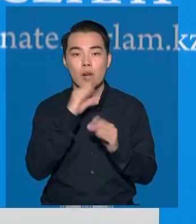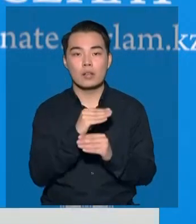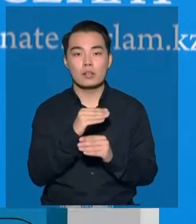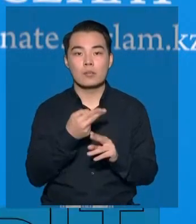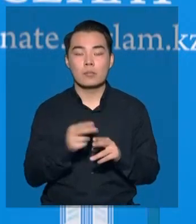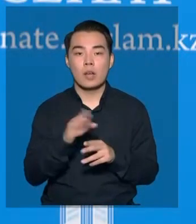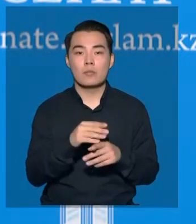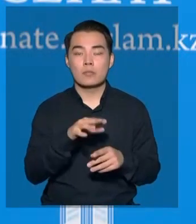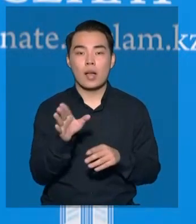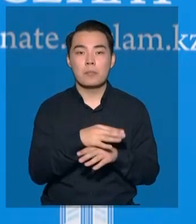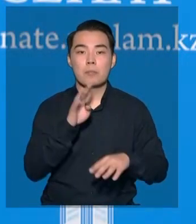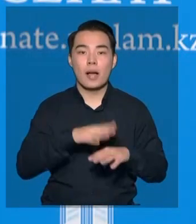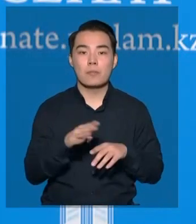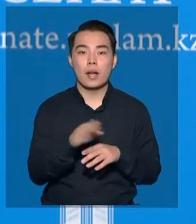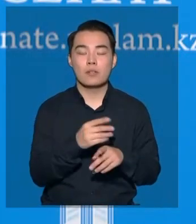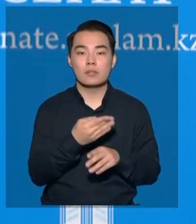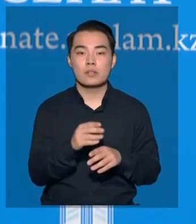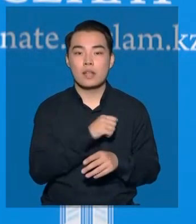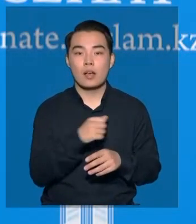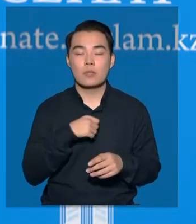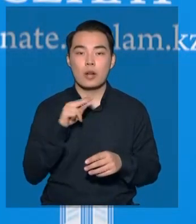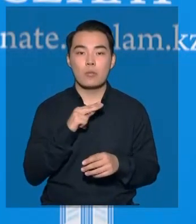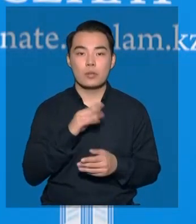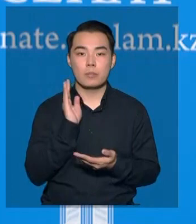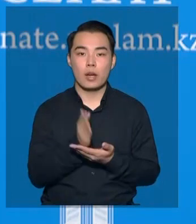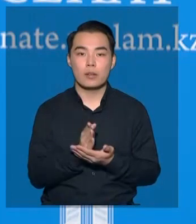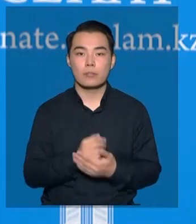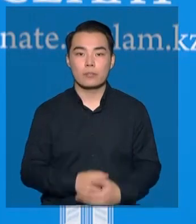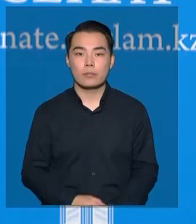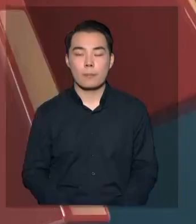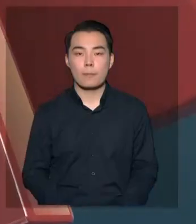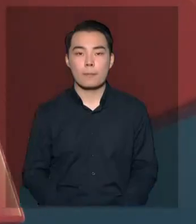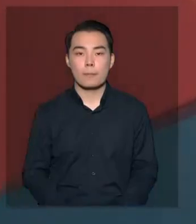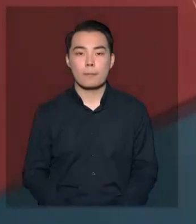де барлық бағыт бойынша өте сауатты адамдар жұмыс істейді.